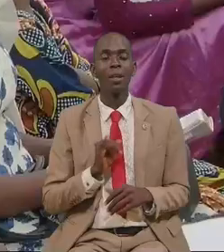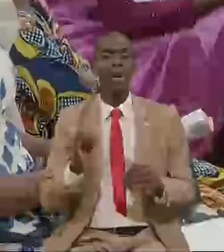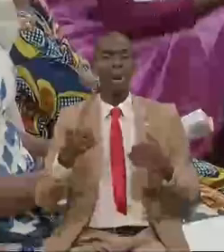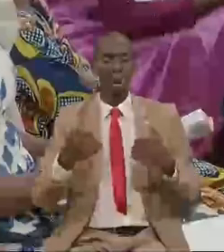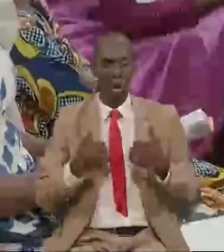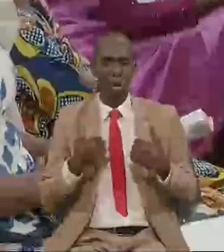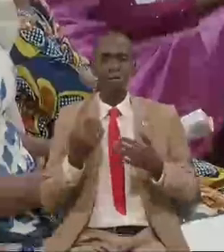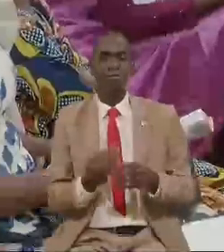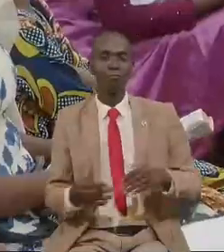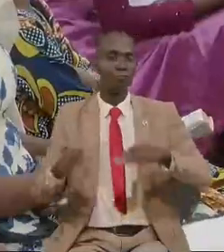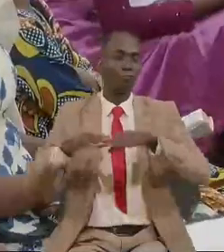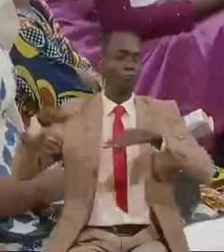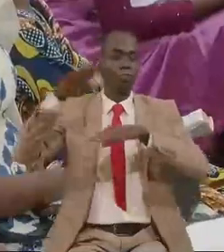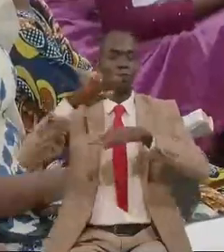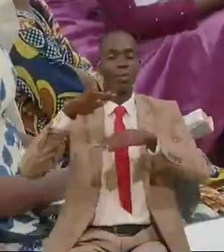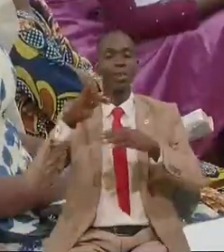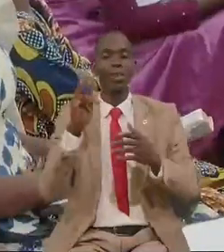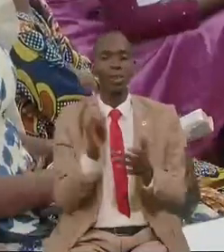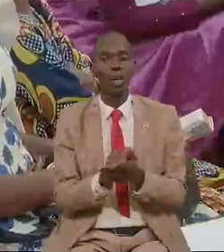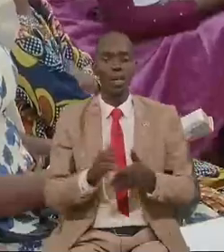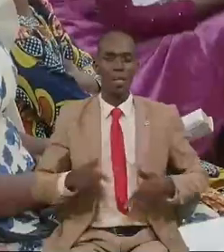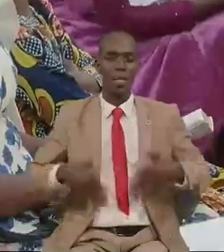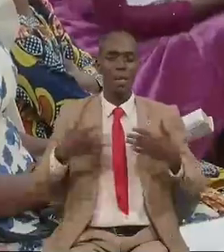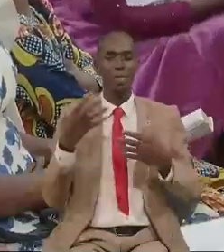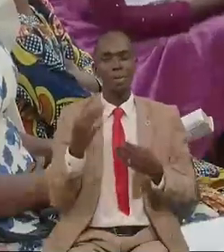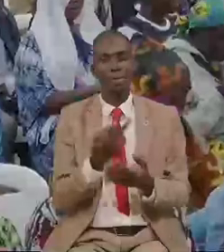quitté de cette vie d'échec